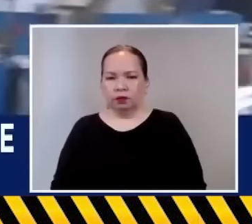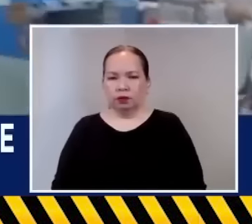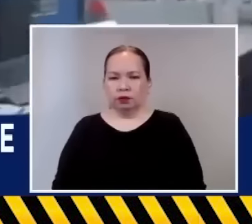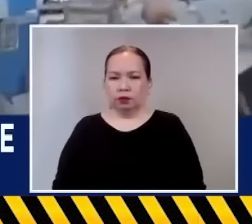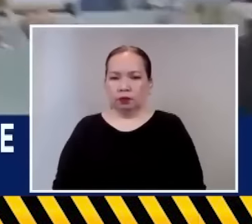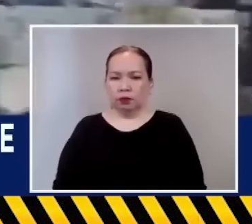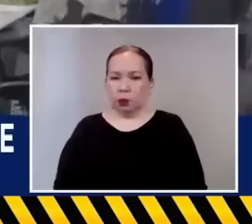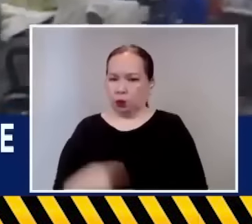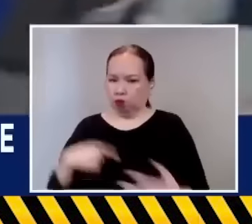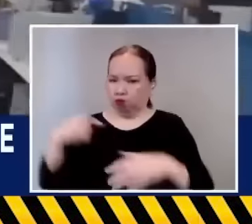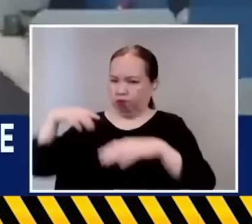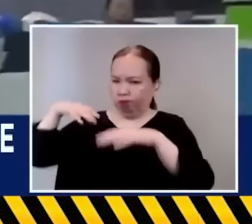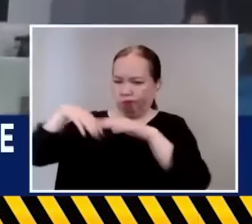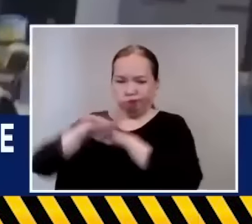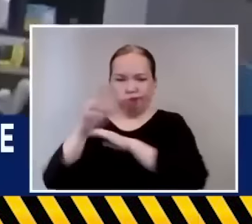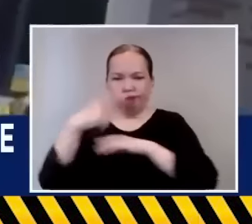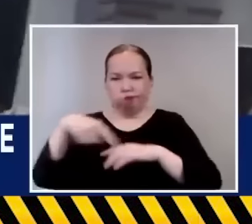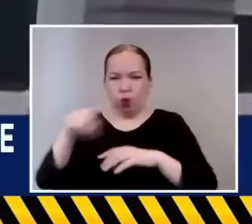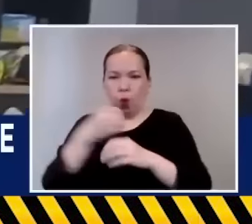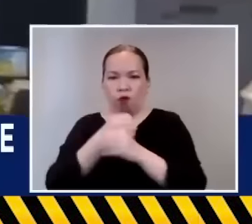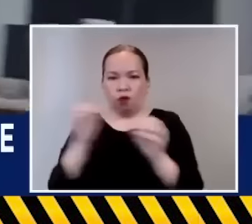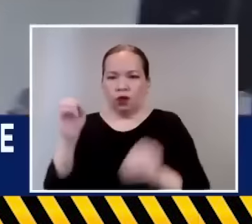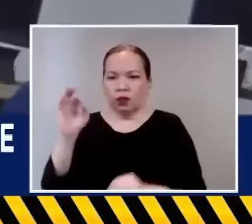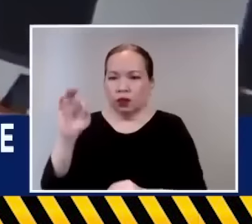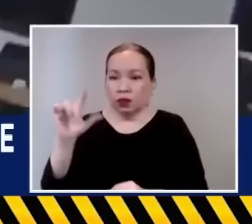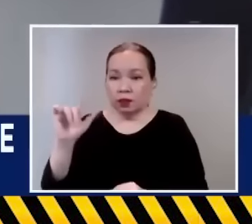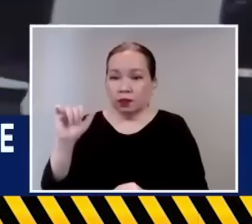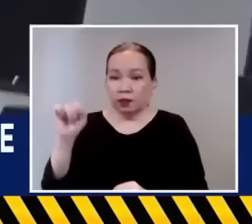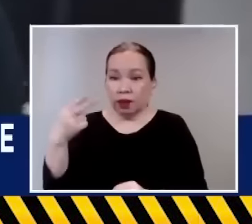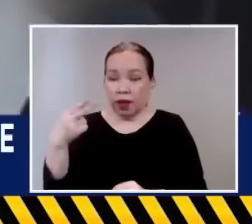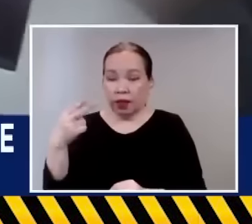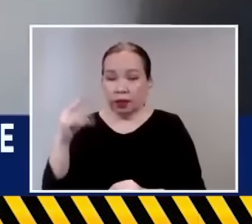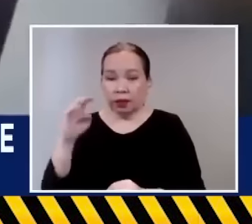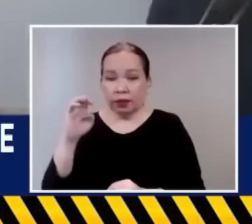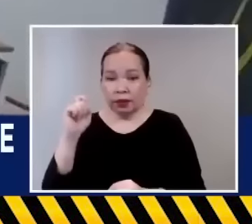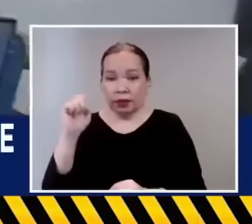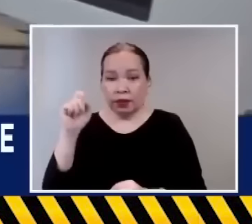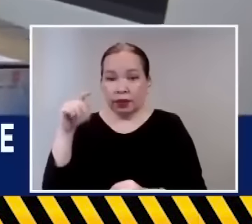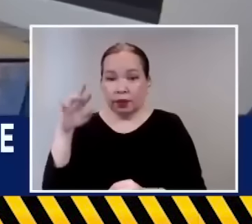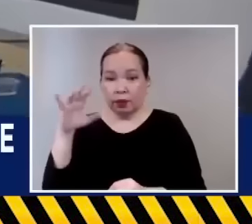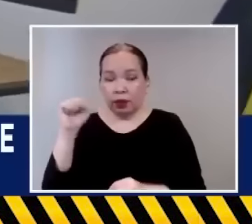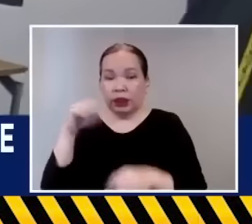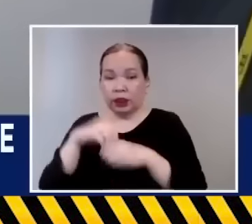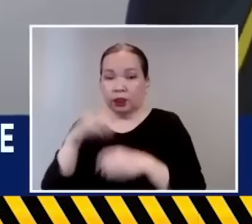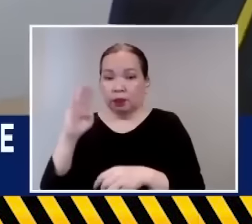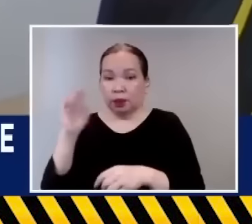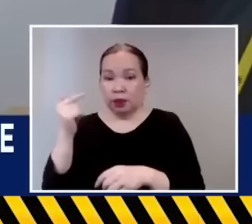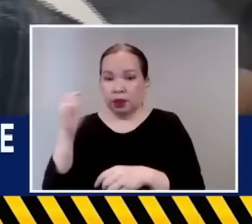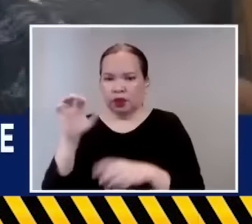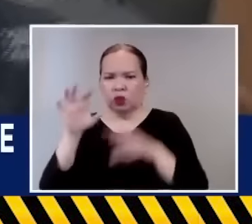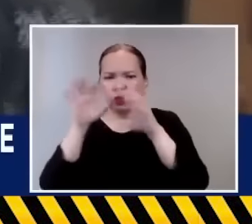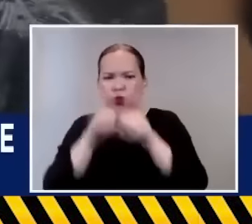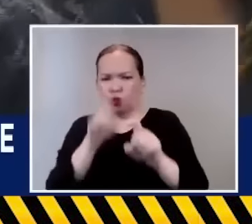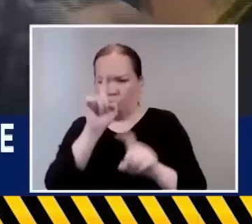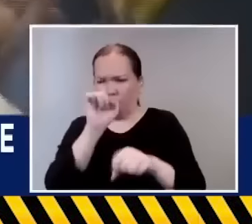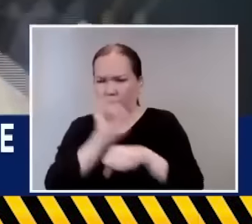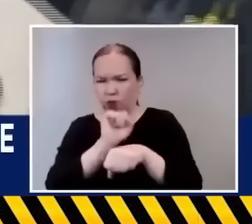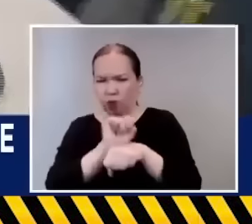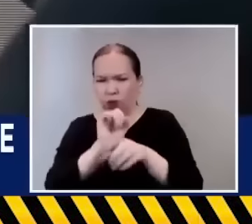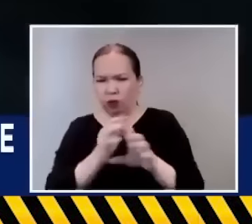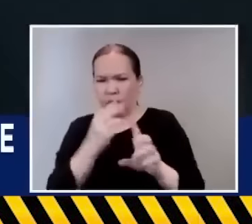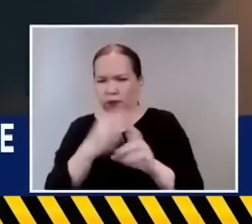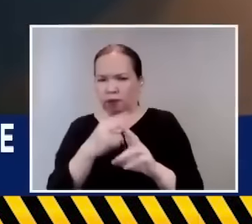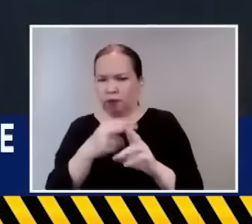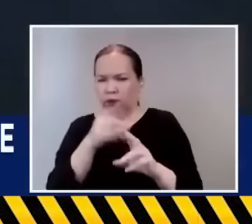Pinasok ng NBI ang opisina ng Flash Express Philippines sa BGC Taguig nitong Webes ng hapon para arestuin ng isang empleyado na sinasabing